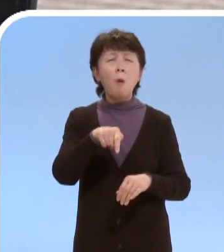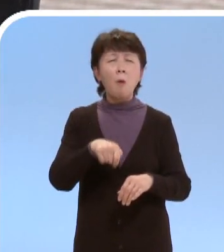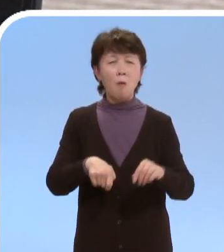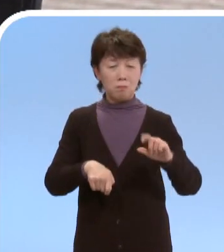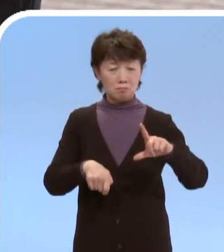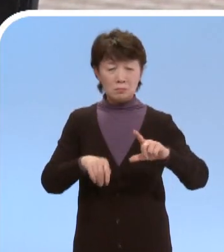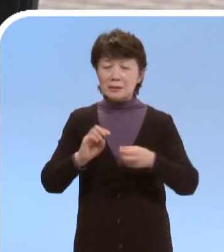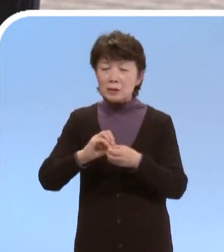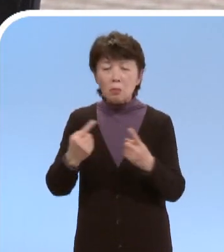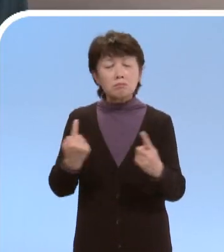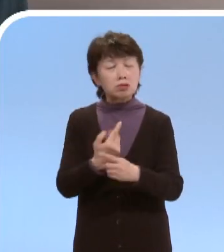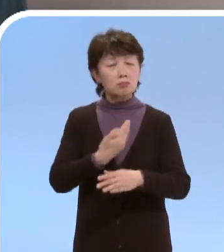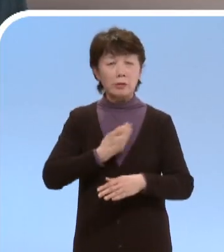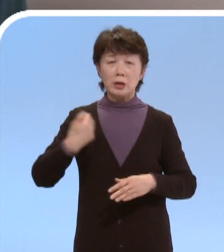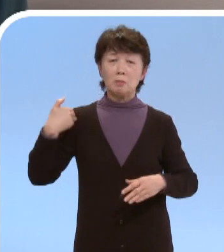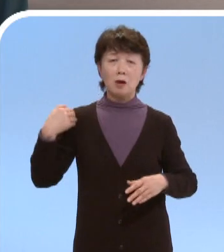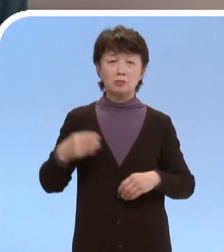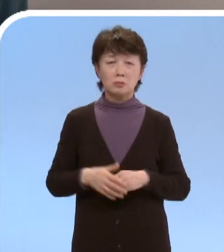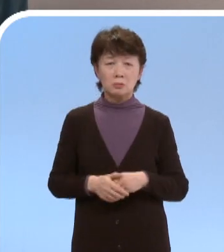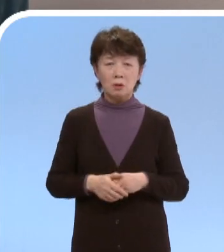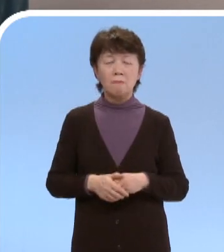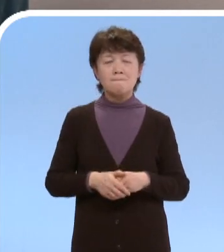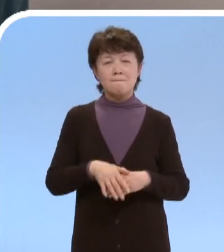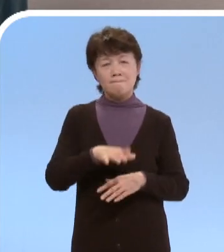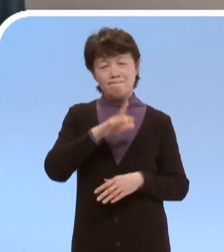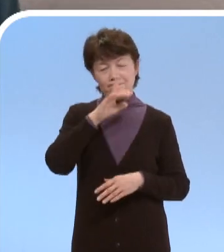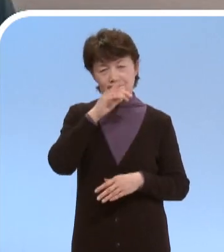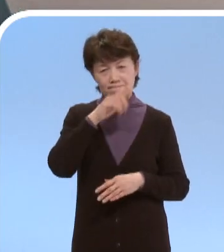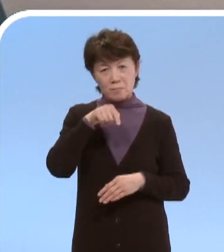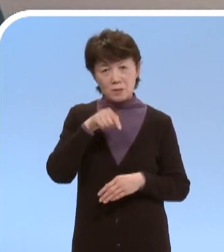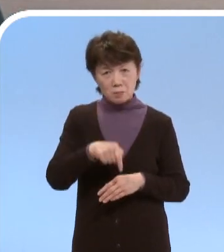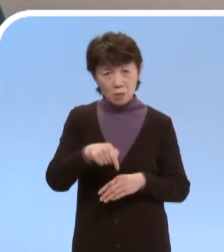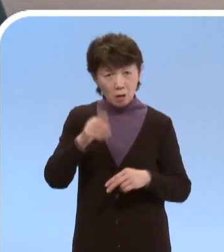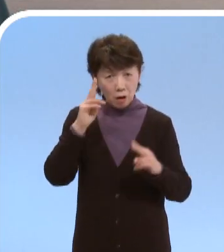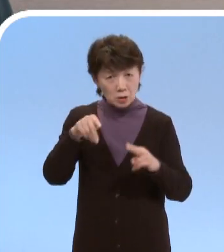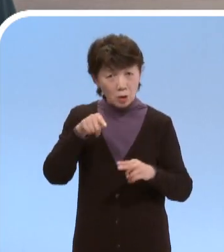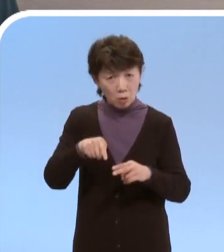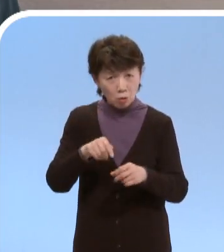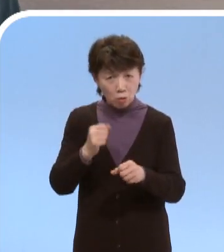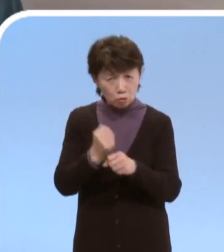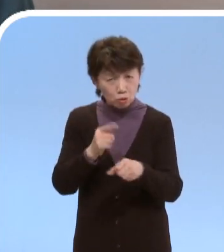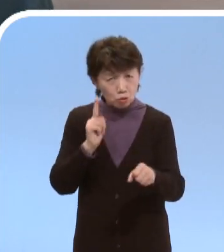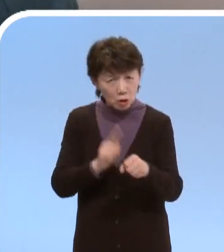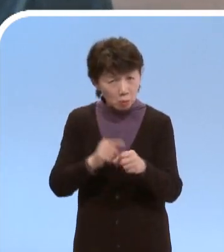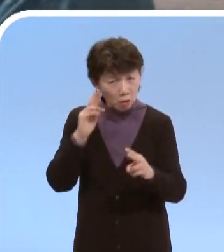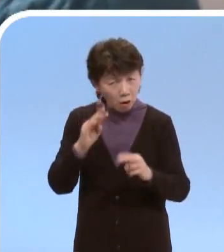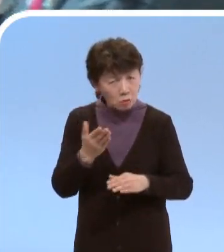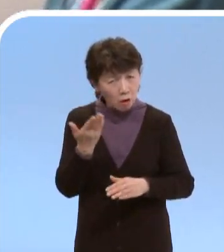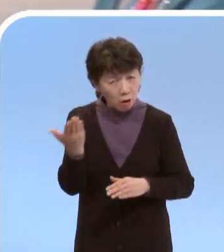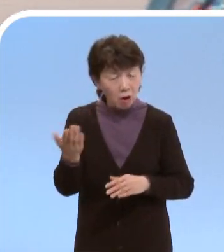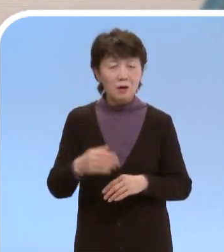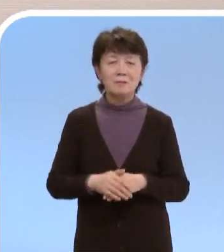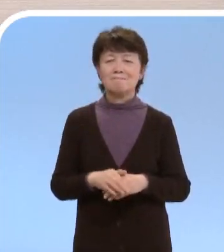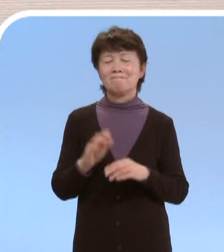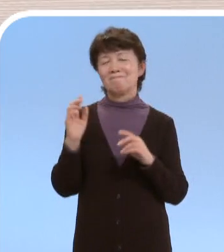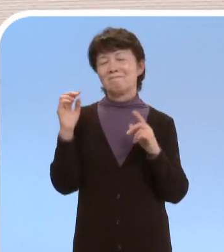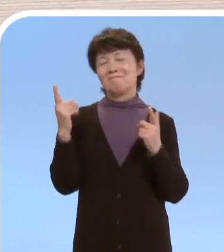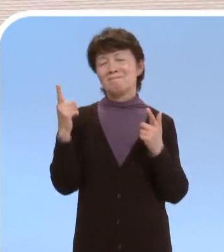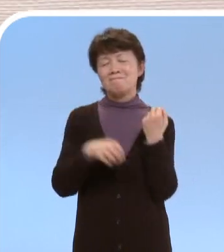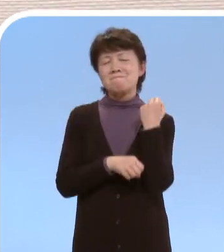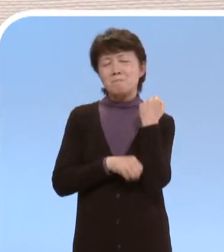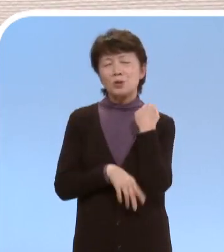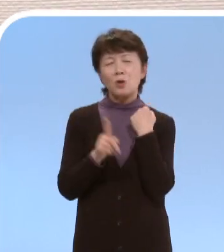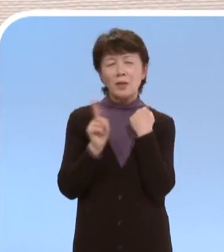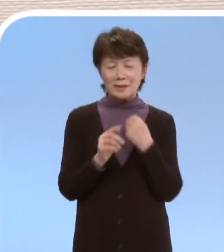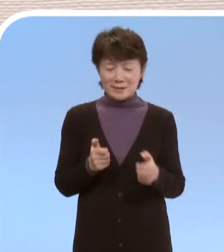とか。 そもそもこういうことをされてる会社なんですか？ もともと私たち、ゲーム開発